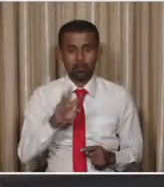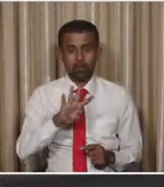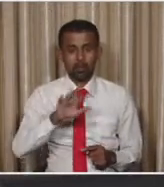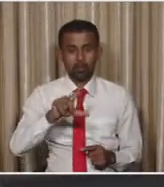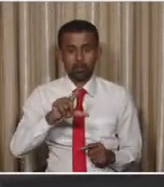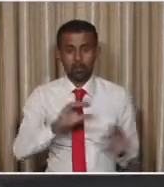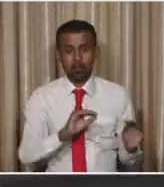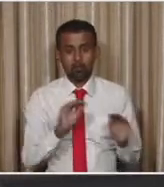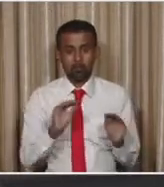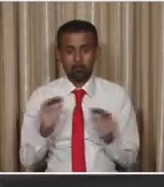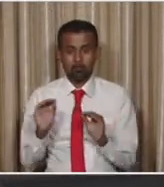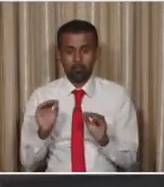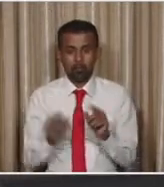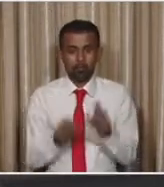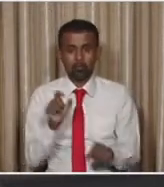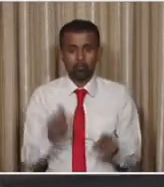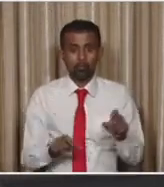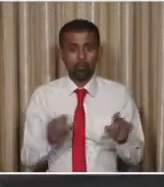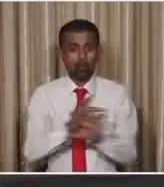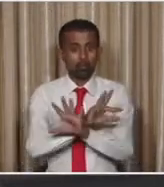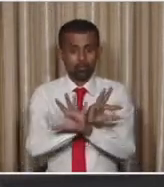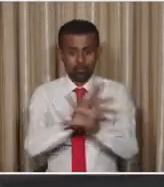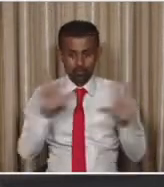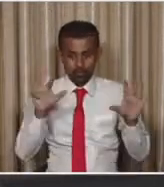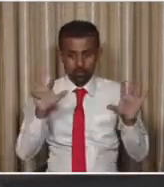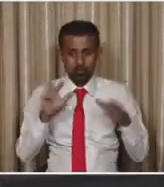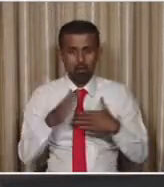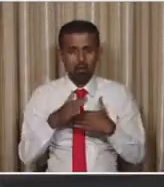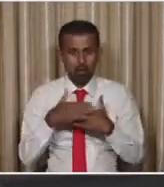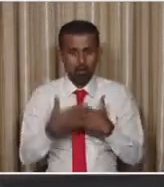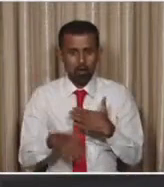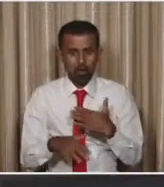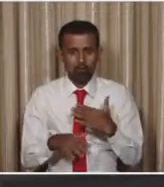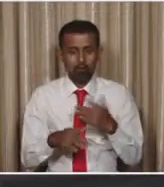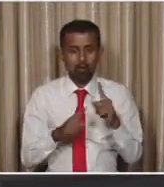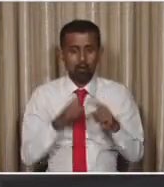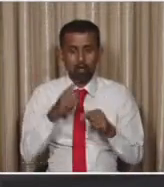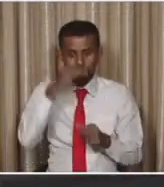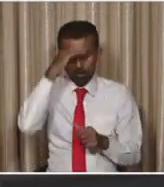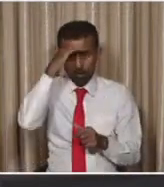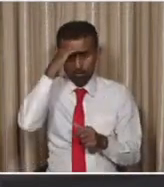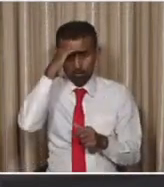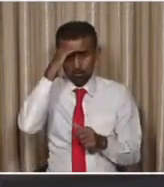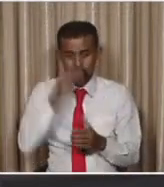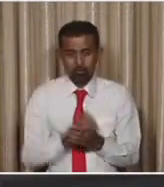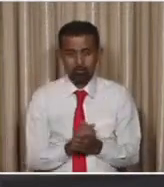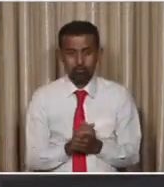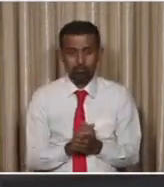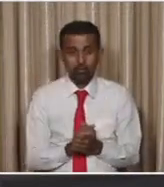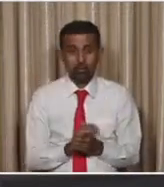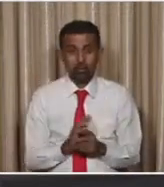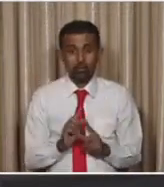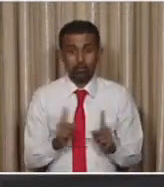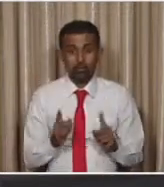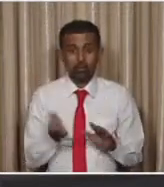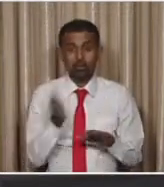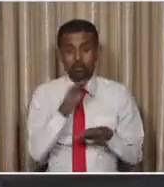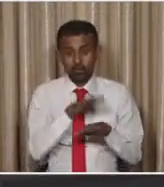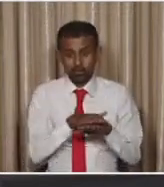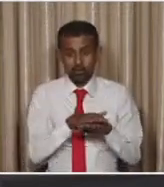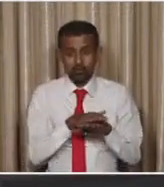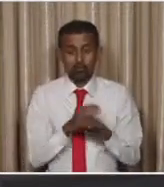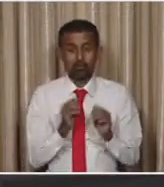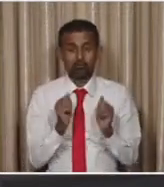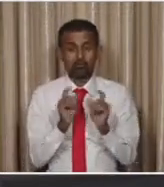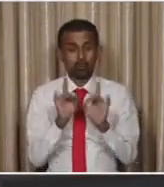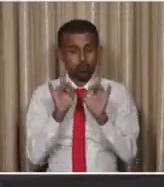වෙනකොට 19 දෙනෙක් ඉඳලා තියෙනවා කතානායකවරු. ඔවුන් 10 දෙනාම ඉහත භූමිකාව අනුව